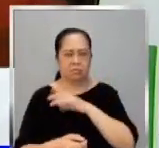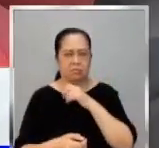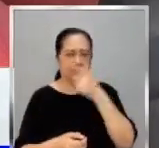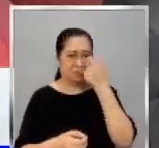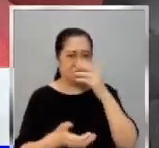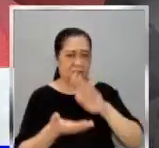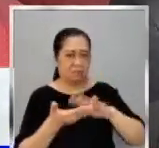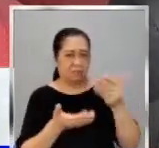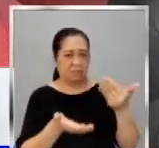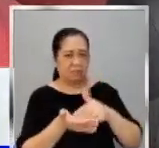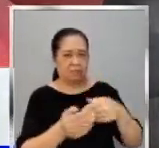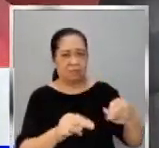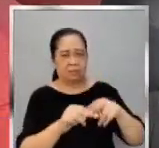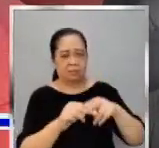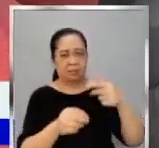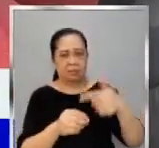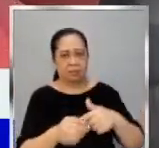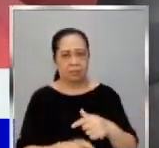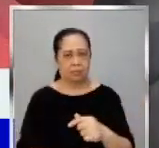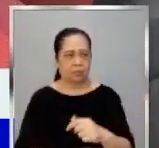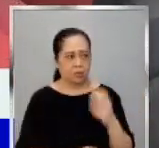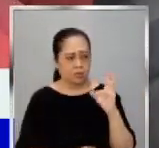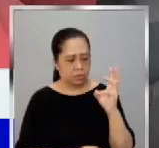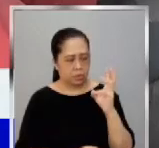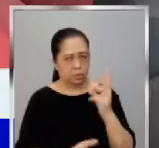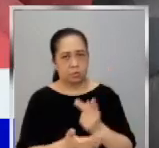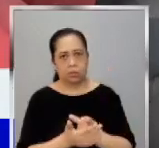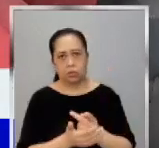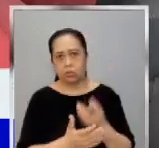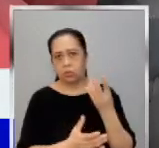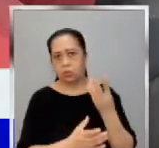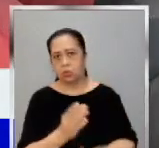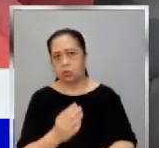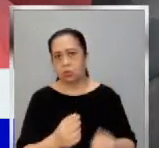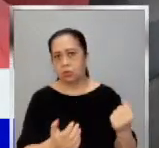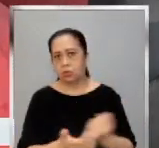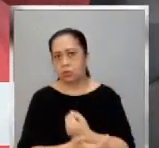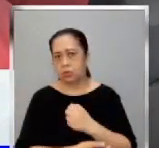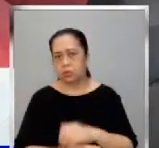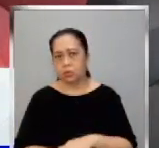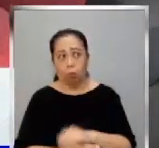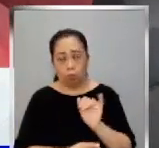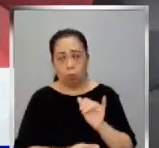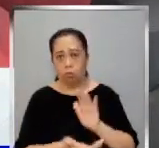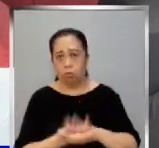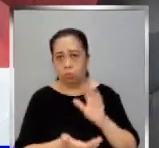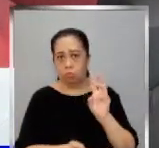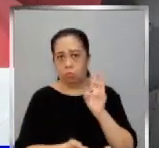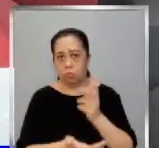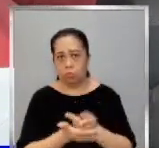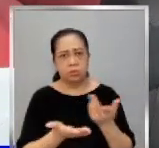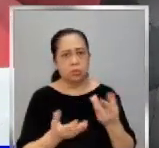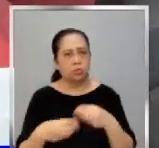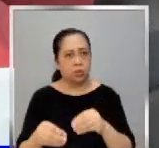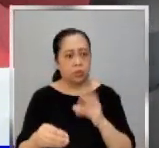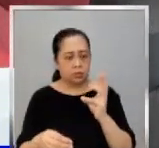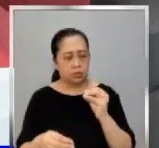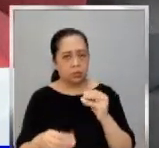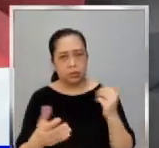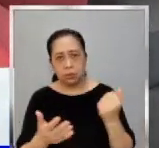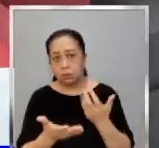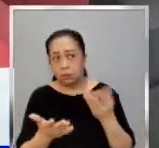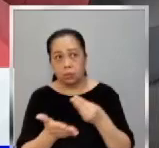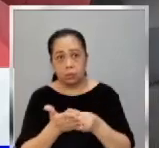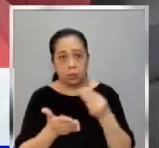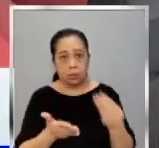langis. 60 pesos din ho yung mawawala kung sakali. Malaking bagay yun? Oo, malaking bagay ho yun. Saan na pupunta dapat yung 60 na yun? Eh, pambili na po